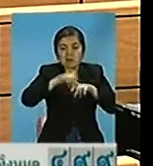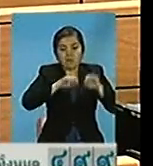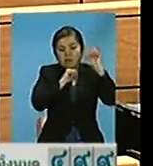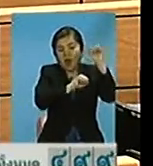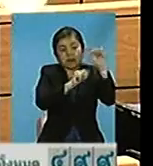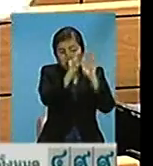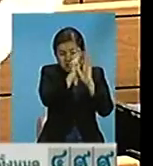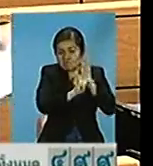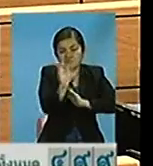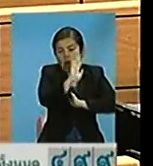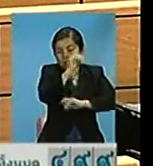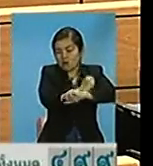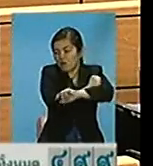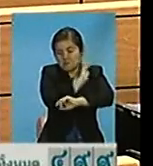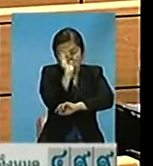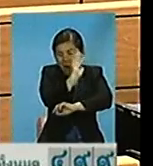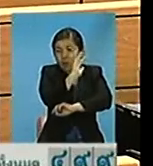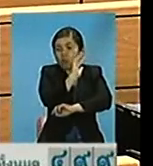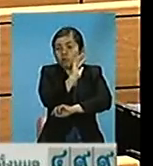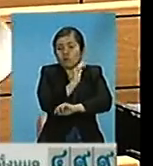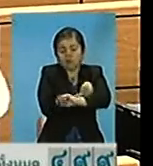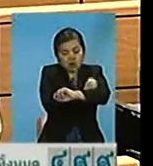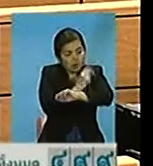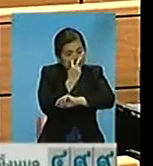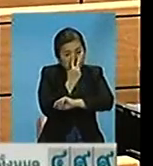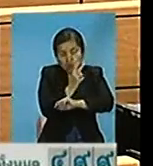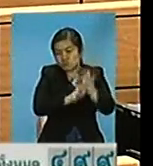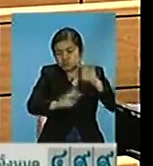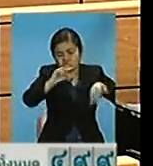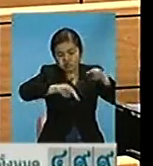ายฉบับนี้ไม่ดูแลแรงงานไม่ดูแลคนกรีดยาง